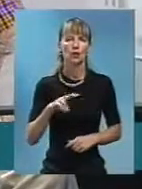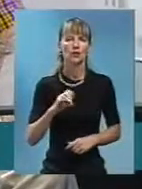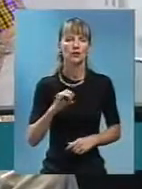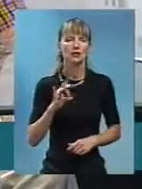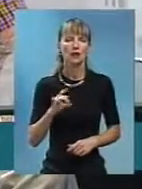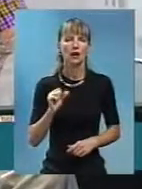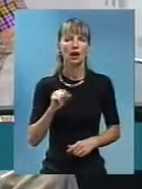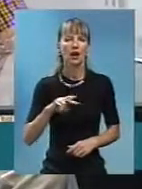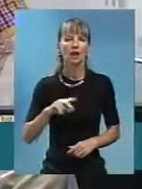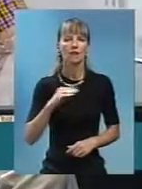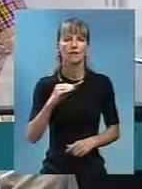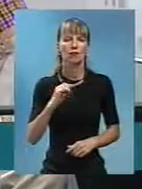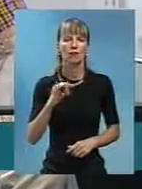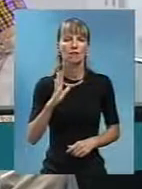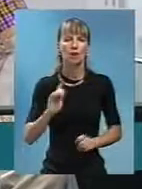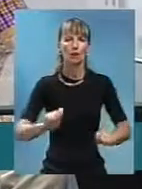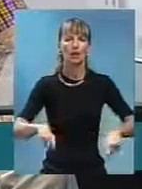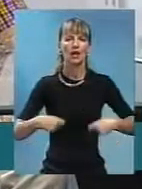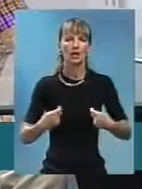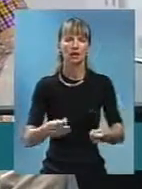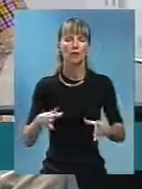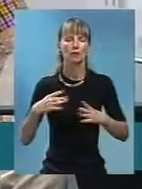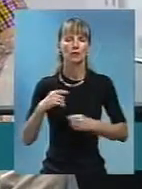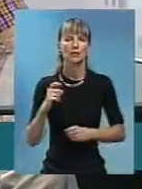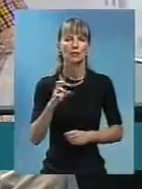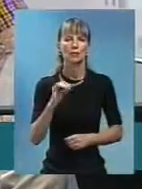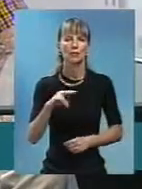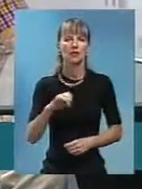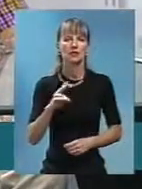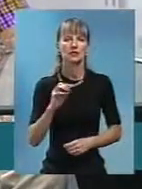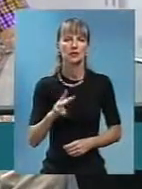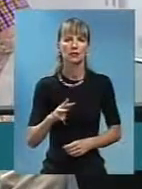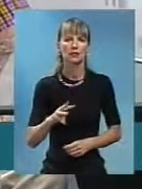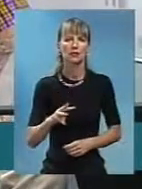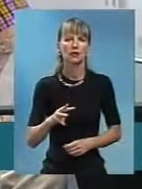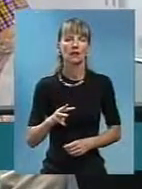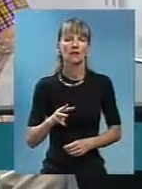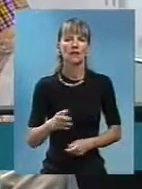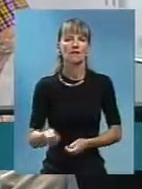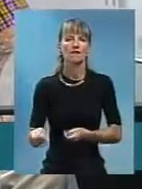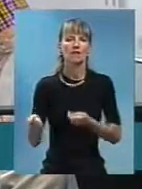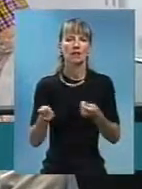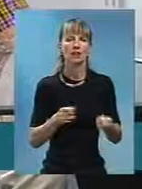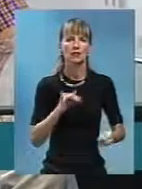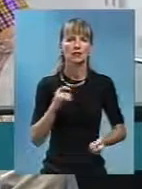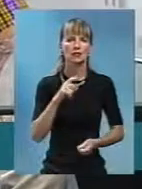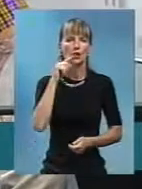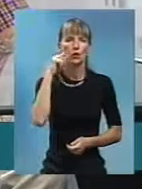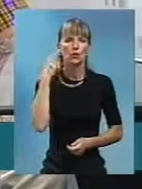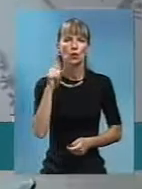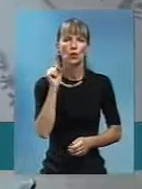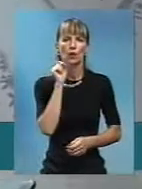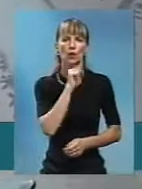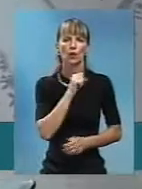Алфьоров, передає разом з Андрієм Білецьким полк Азов вивезену з Росії, але